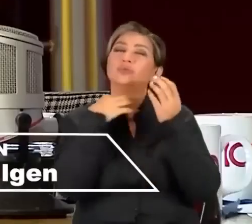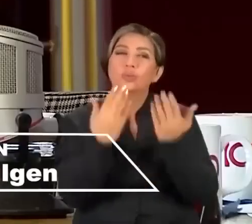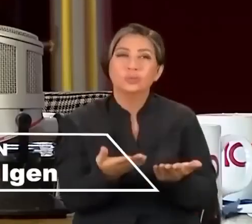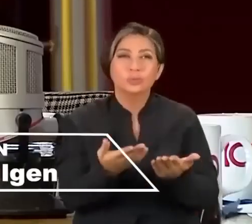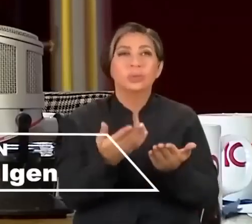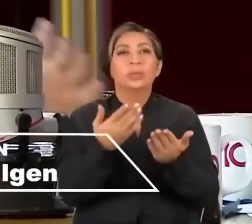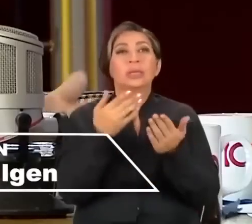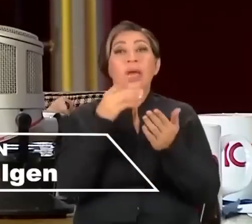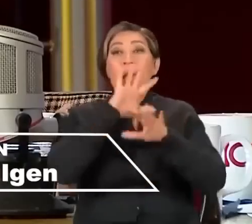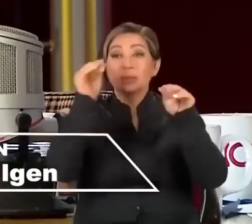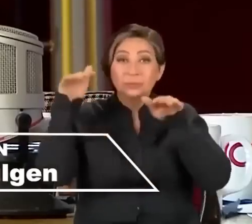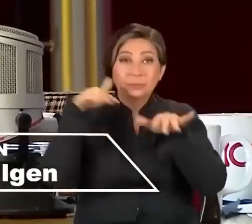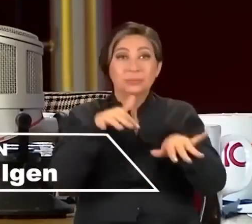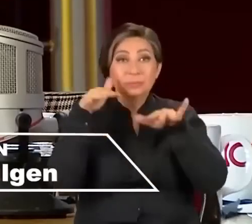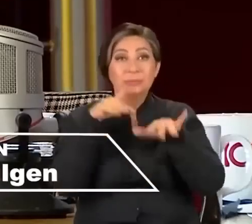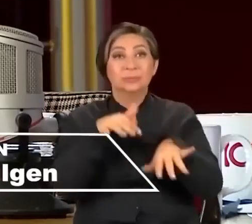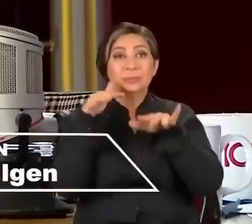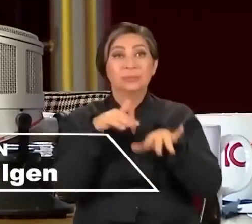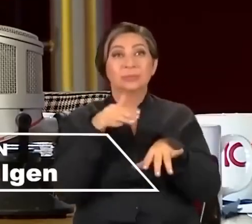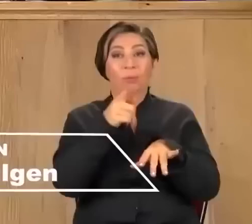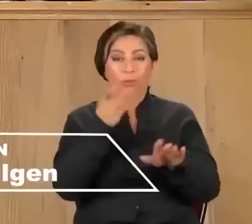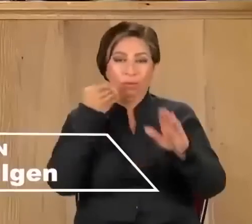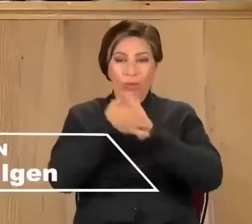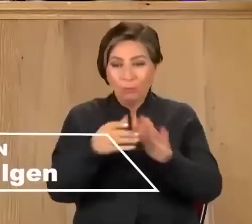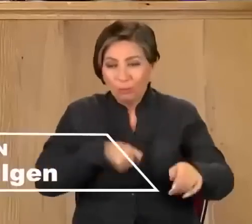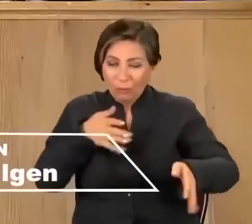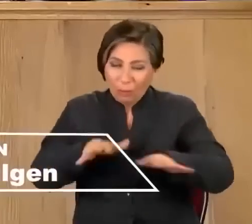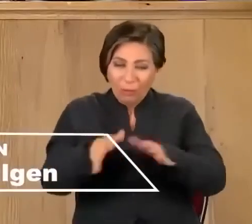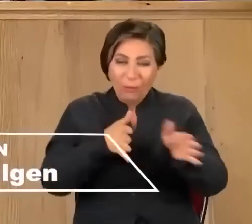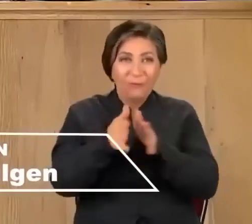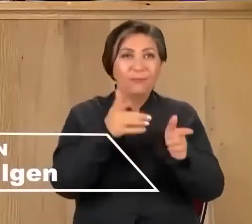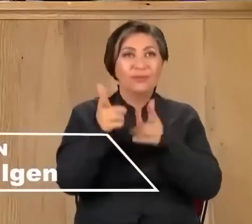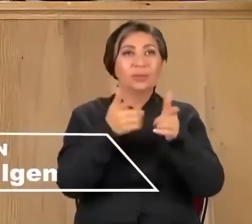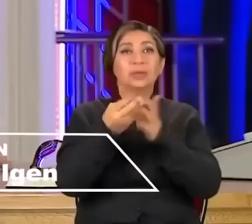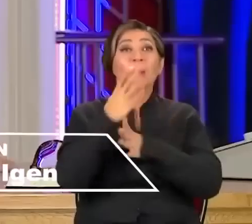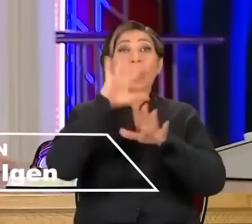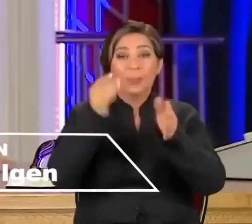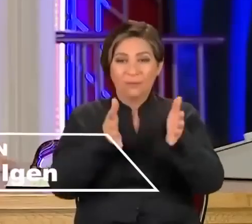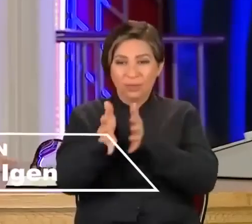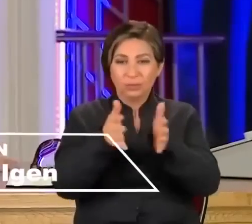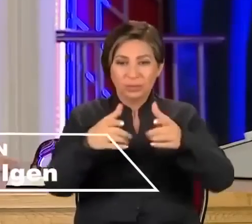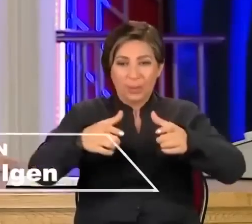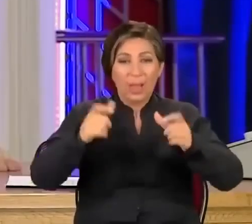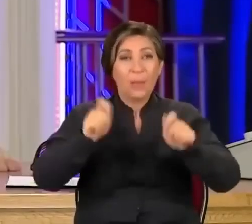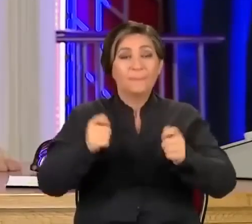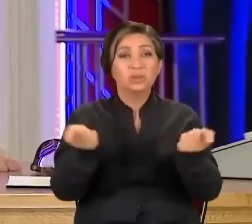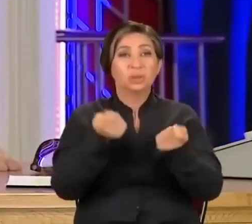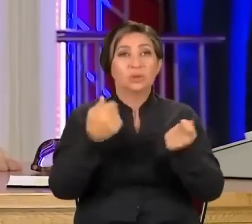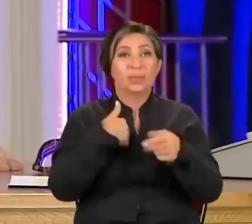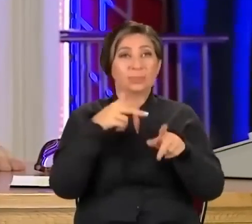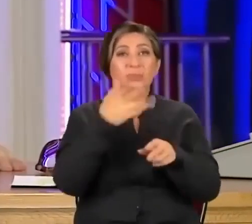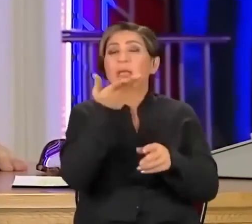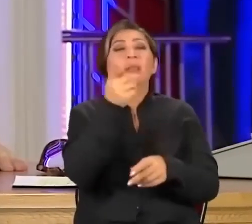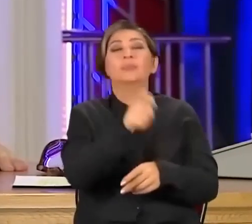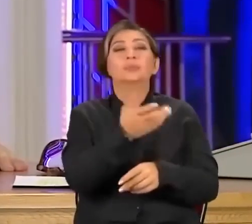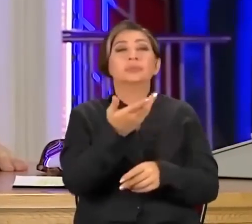kez razı olsun. Herkes çömlek yapmayı... Gidip oradan poşoronk diye şey çıkarırsan. Ama herkes vazo tabak yapmaya çalışıyor benim. Sen niye